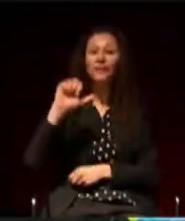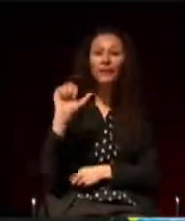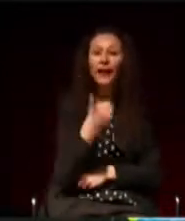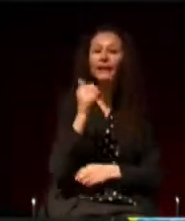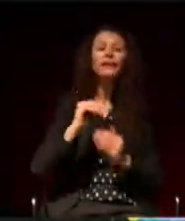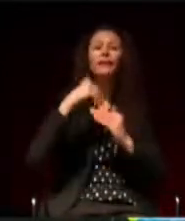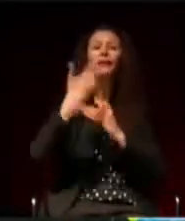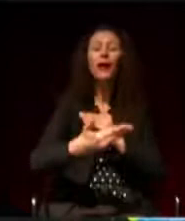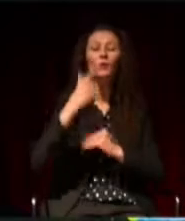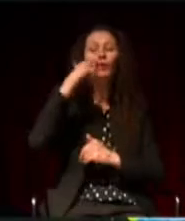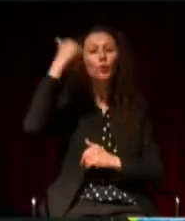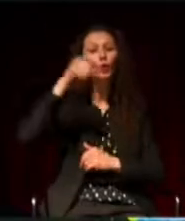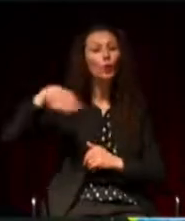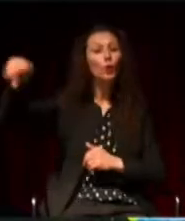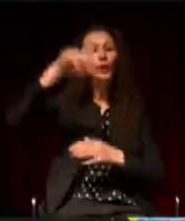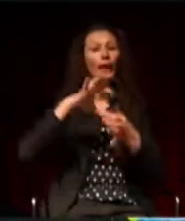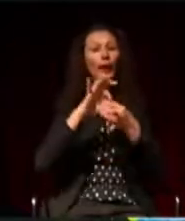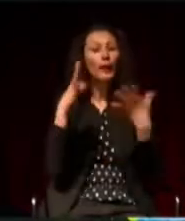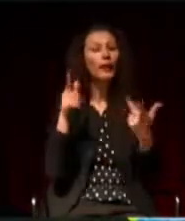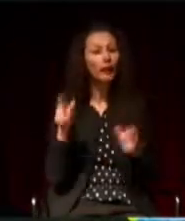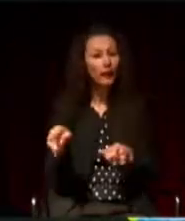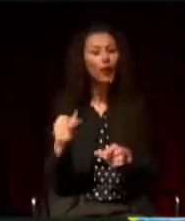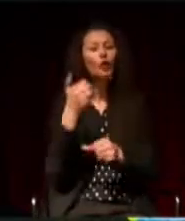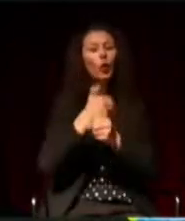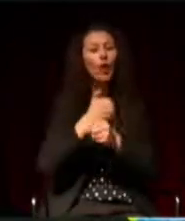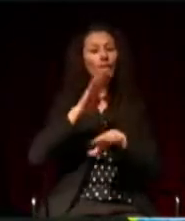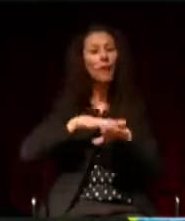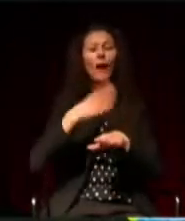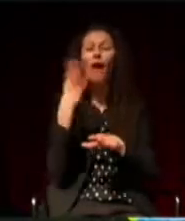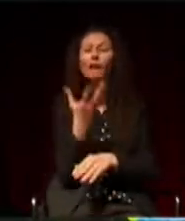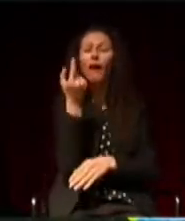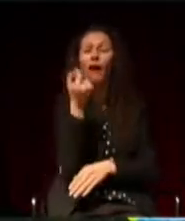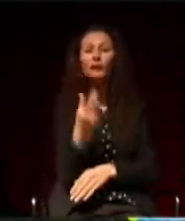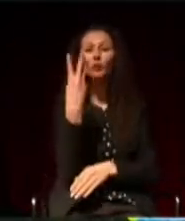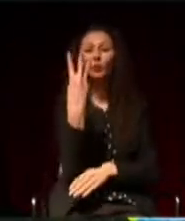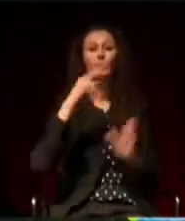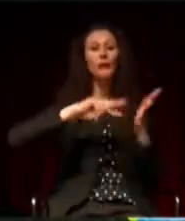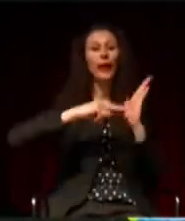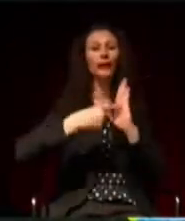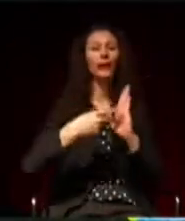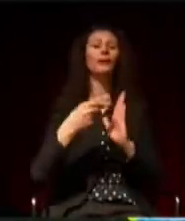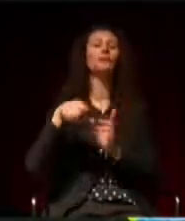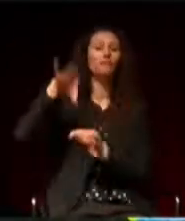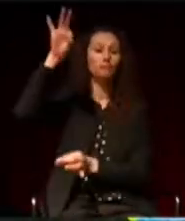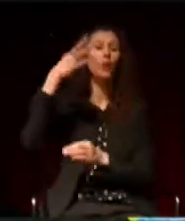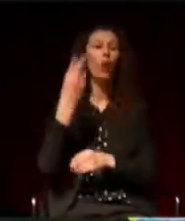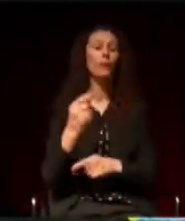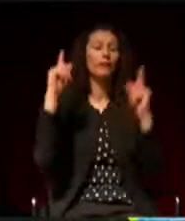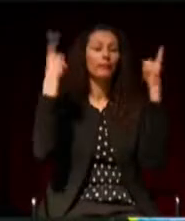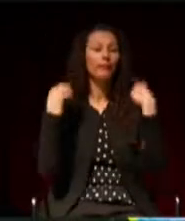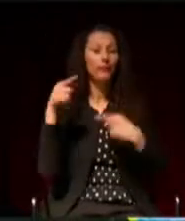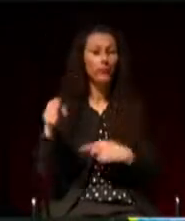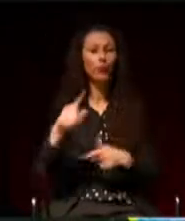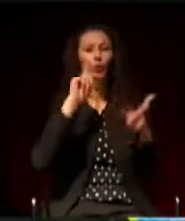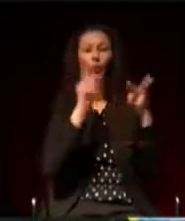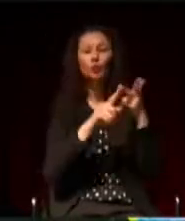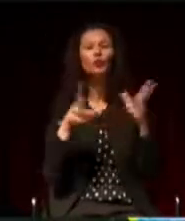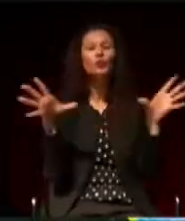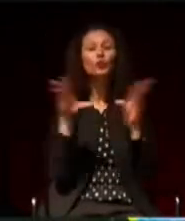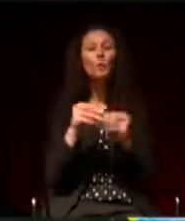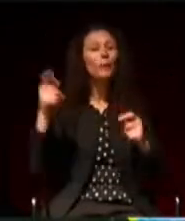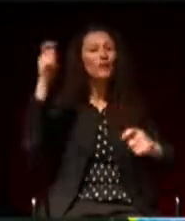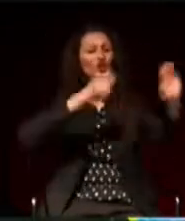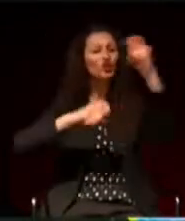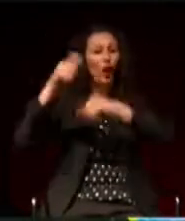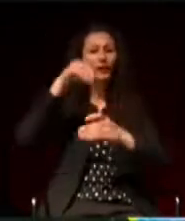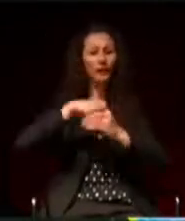gerektiğinde diğer ilgili birim müdürlerinden veya ilgili birimlerinde görev yapan en az 3 teknik elemandan oluşacak teknik komisyon yetkilidir. 3. Toplam